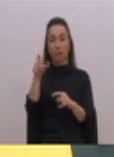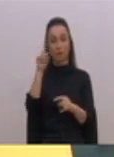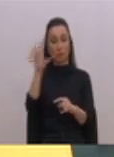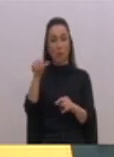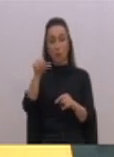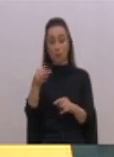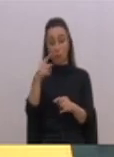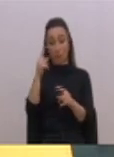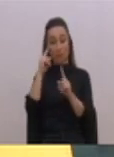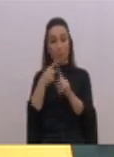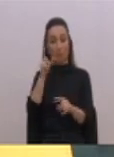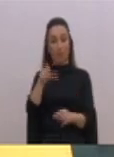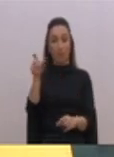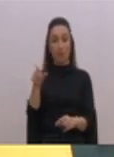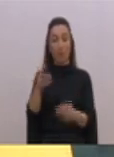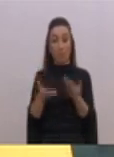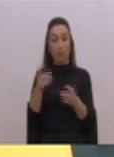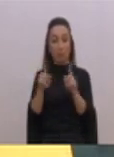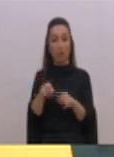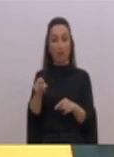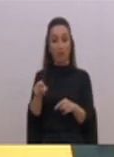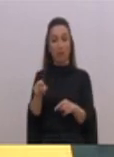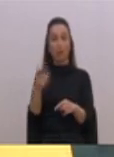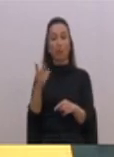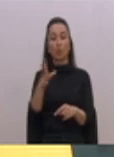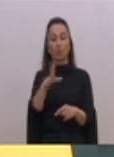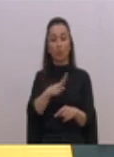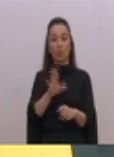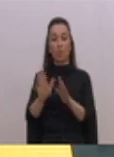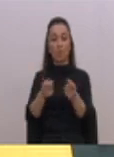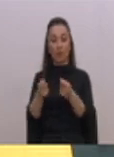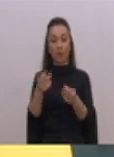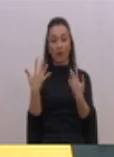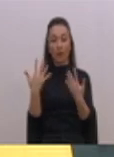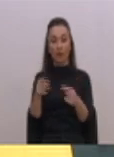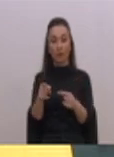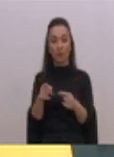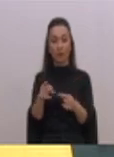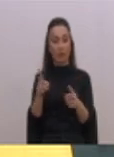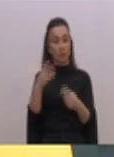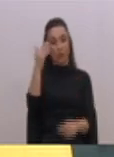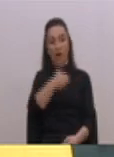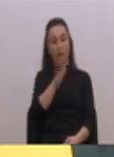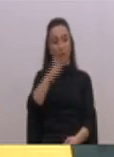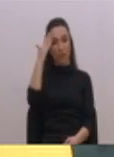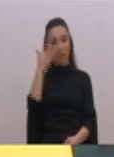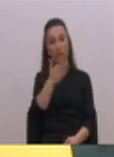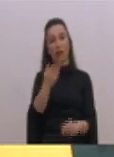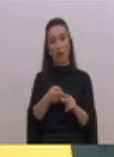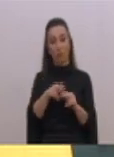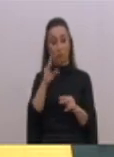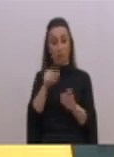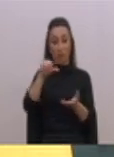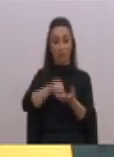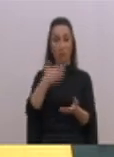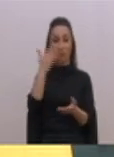ცუდად გამოჩენილი ადამიანებისთვის, მითუმეტეს, ის უნდა იყოს მართვადი ხელით, არ უნდა ამ საზოგადოებას. ამიტომ აქ რო